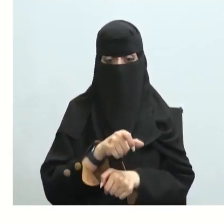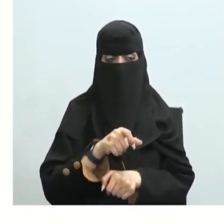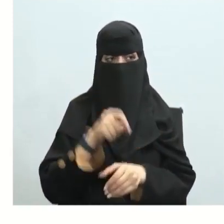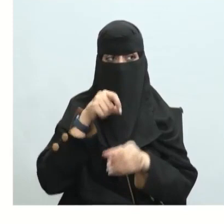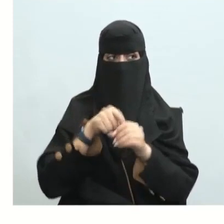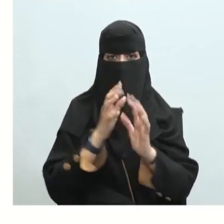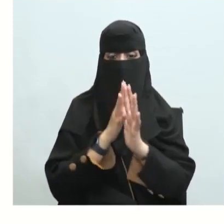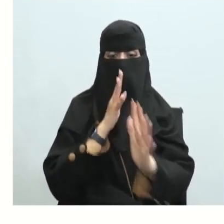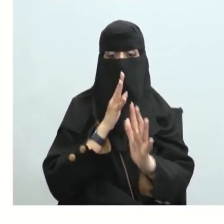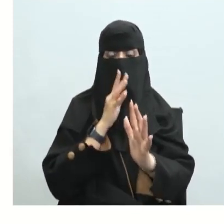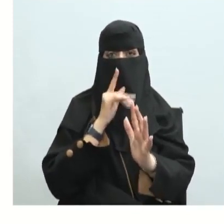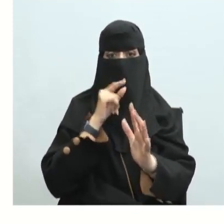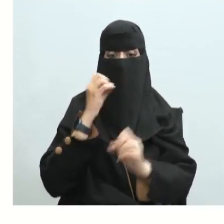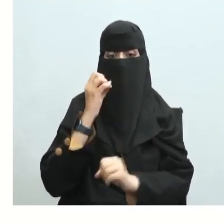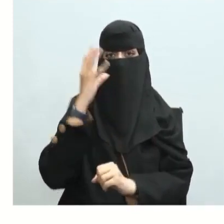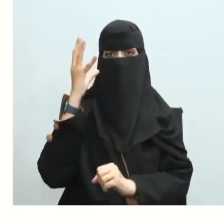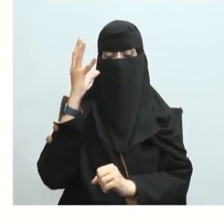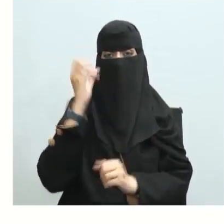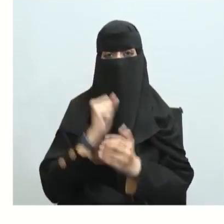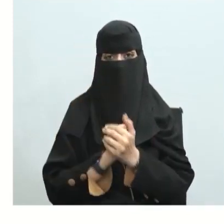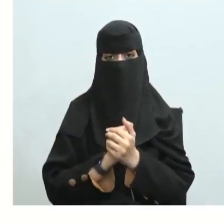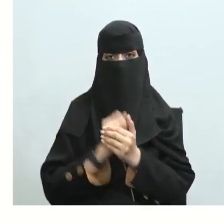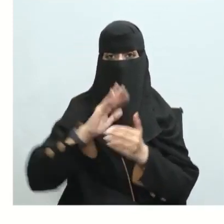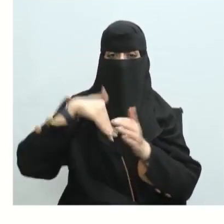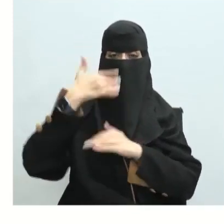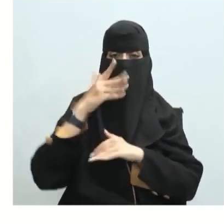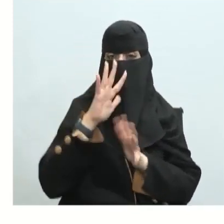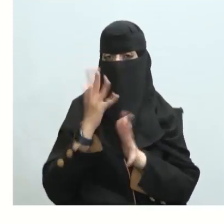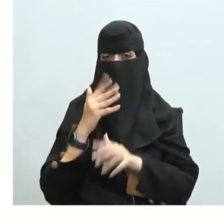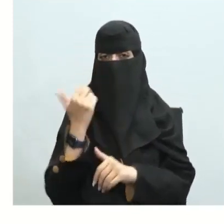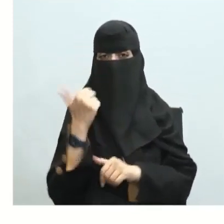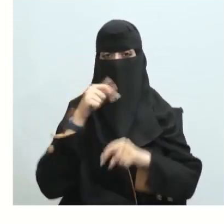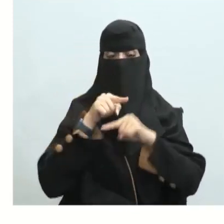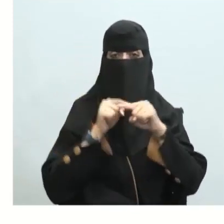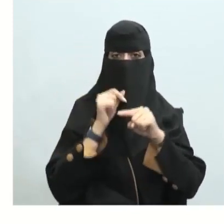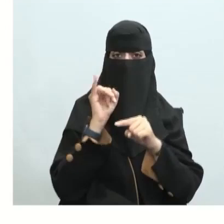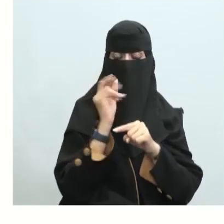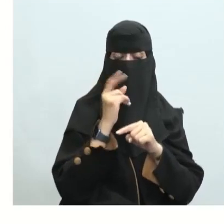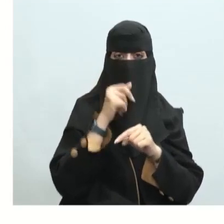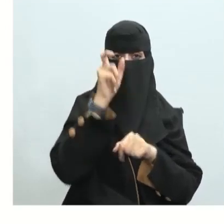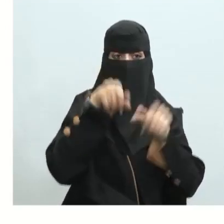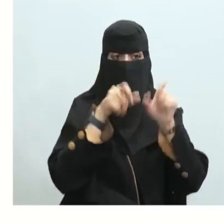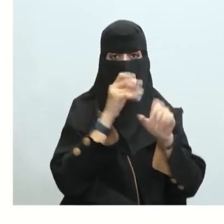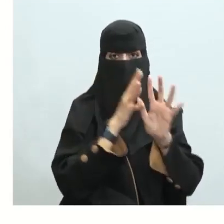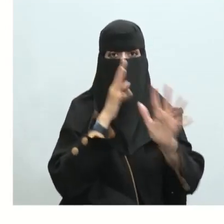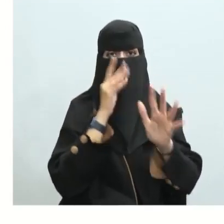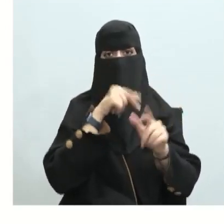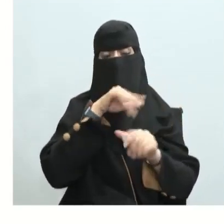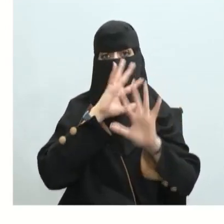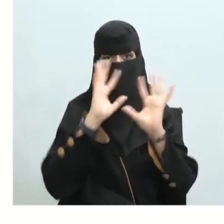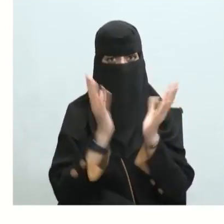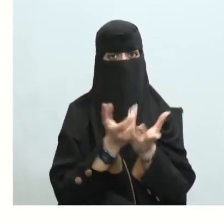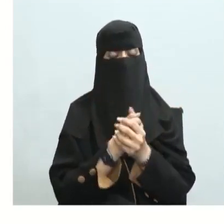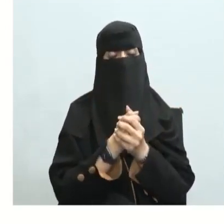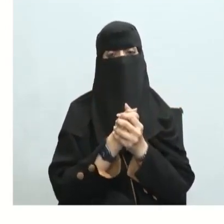حضور الطلاب في الاصطفا في الصباح يبلغ مثلا 60% من عدد الطلاب مقارنه بعدد اجمالي